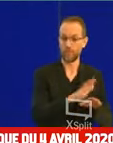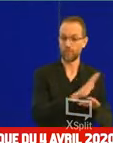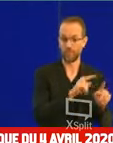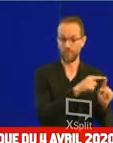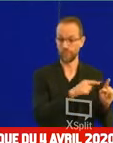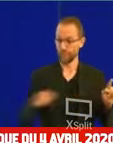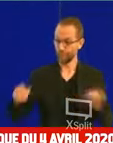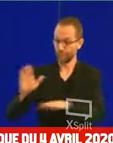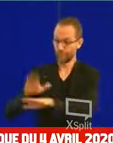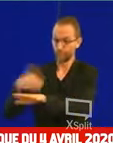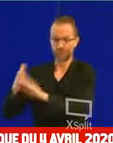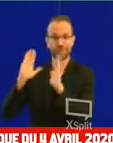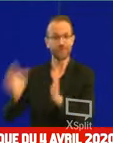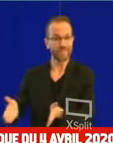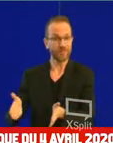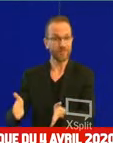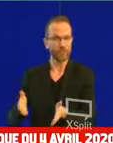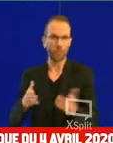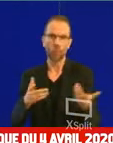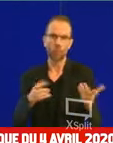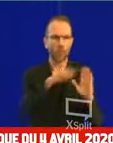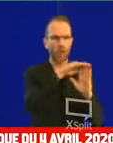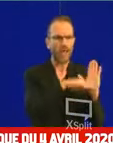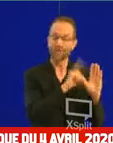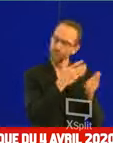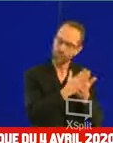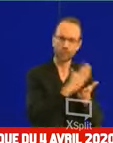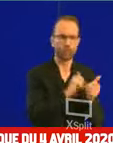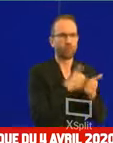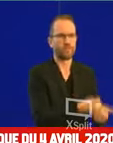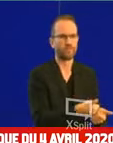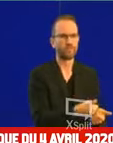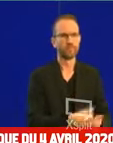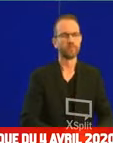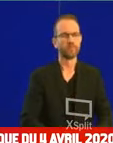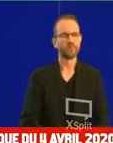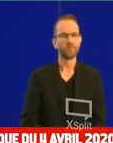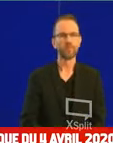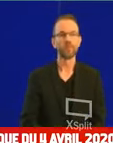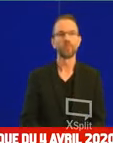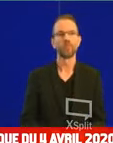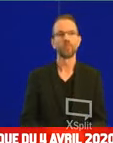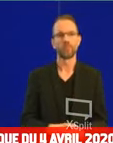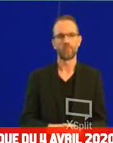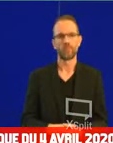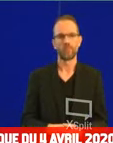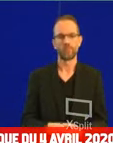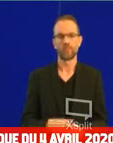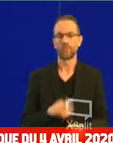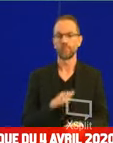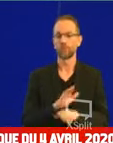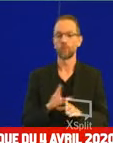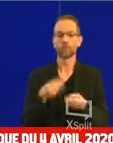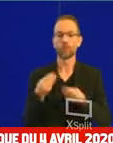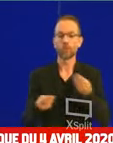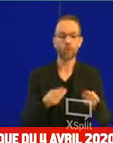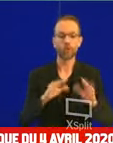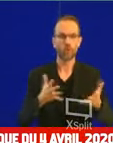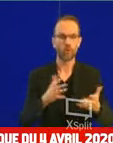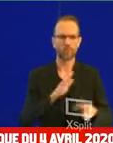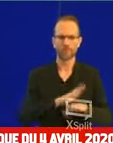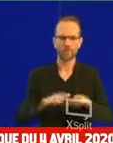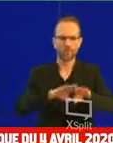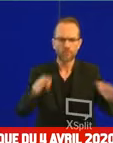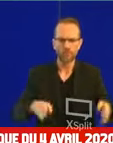vecteur du virus dans la communauté simplement par les surfaces que vous touchez et donc c'est extrêmement important que chacun puisse